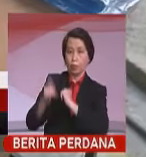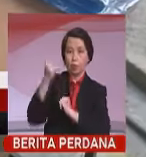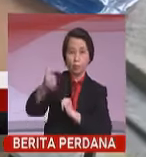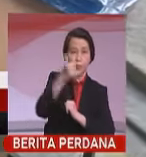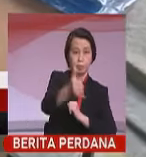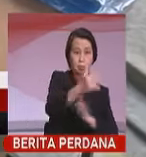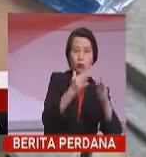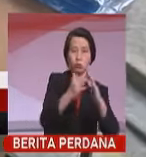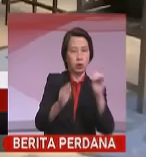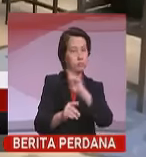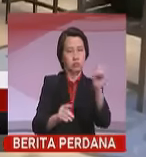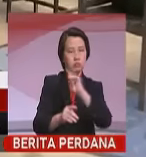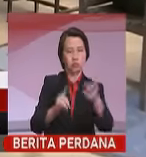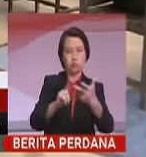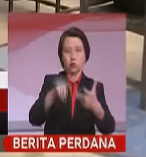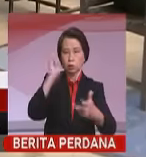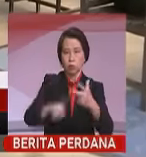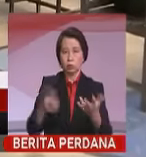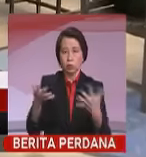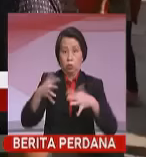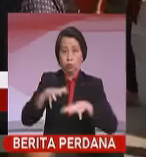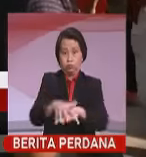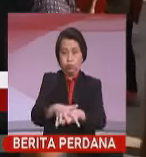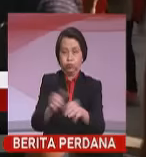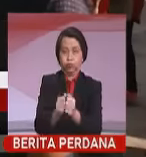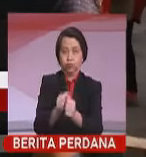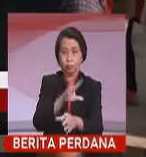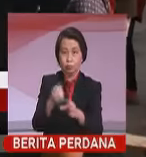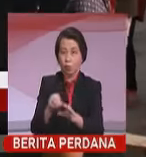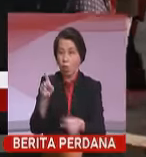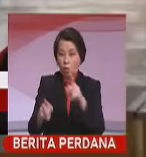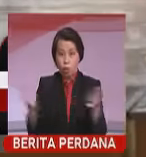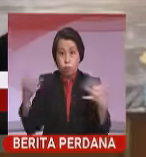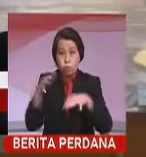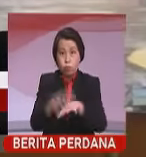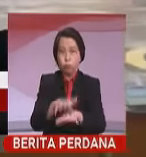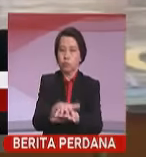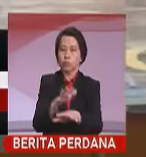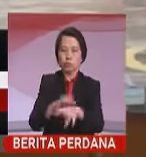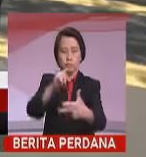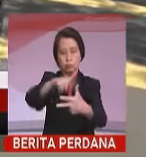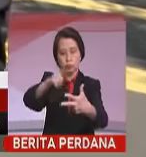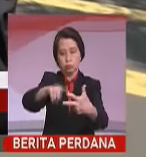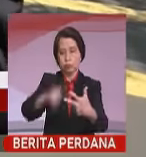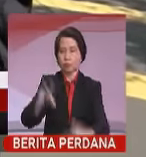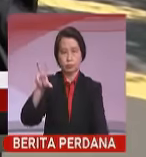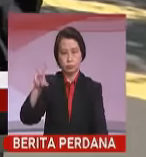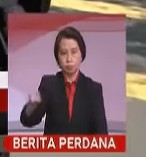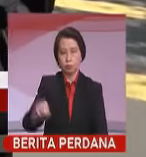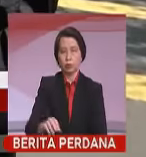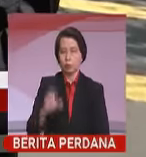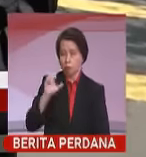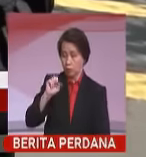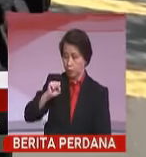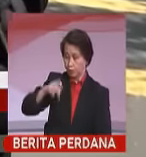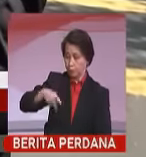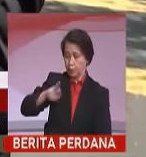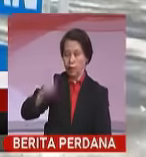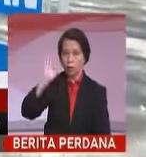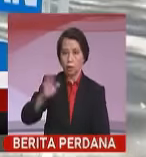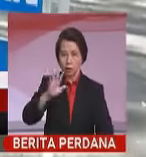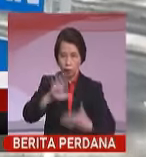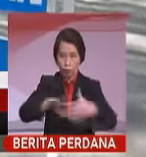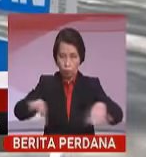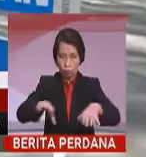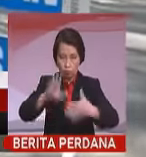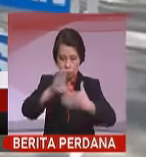ke rumah serta tidak boleh mengadakan perhimpunan melibatkan kehadiran orang yang ramai. Beliau berkata Suruhanjaya Pilihan Raya akan merangka